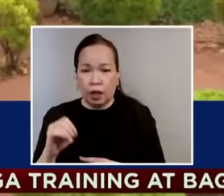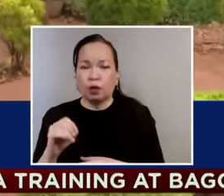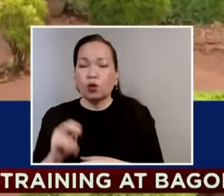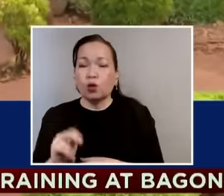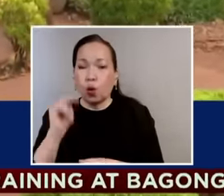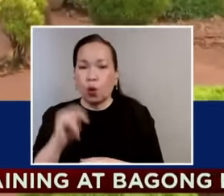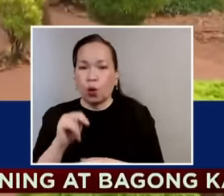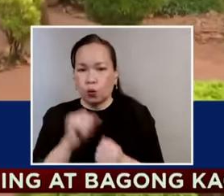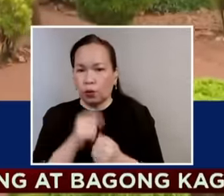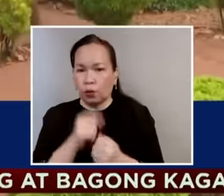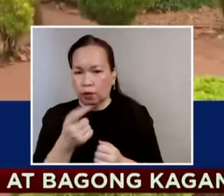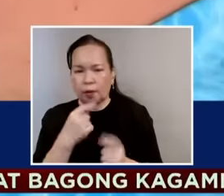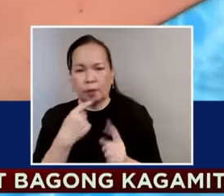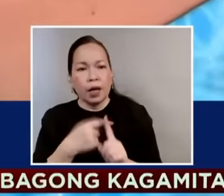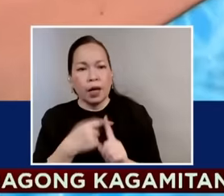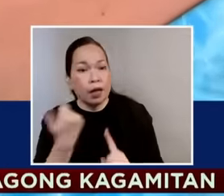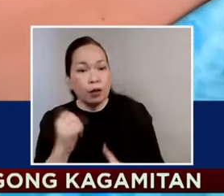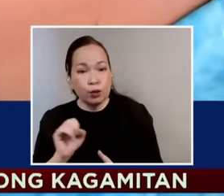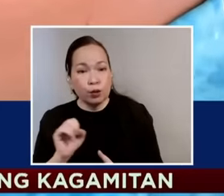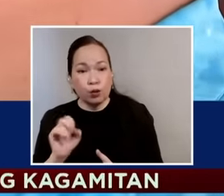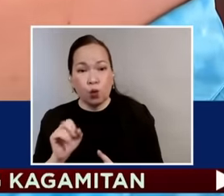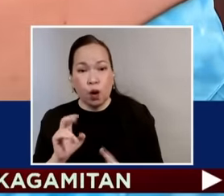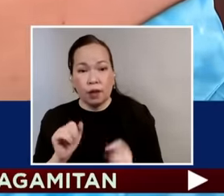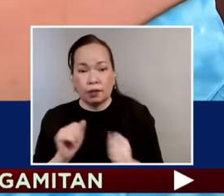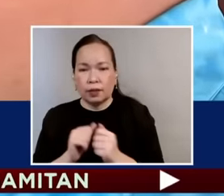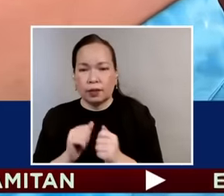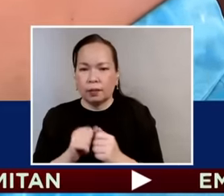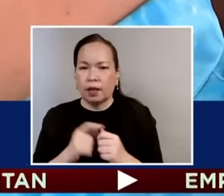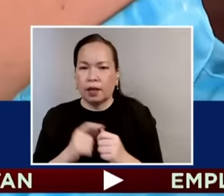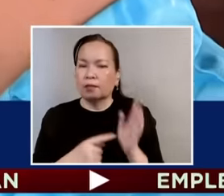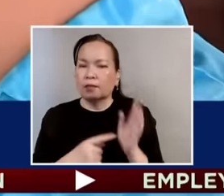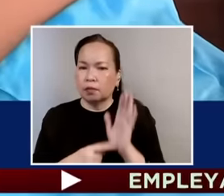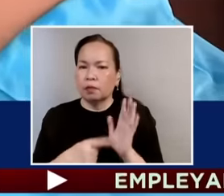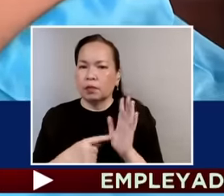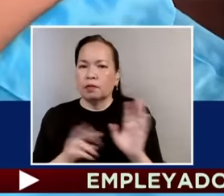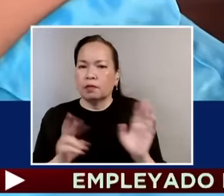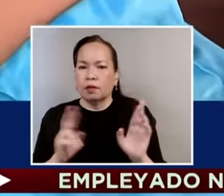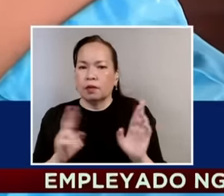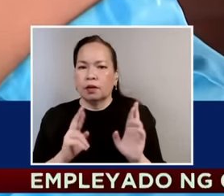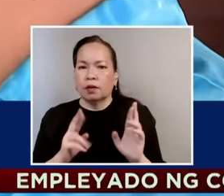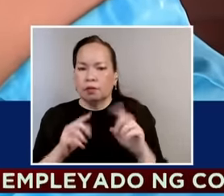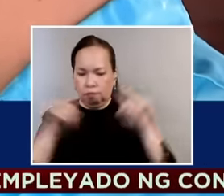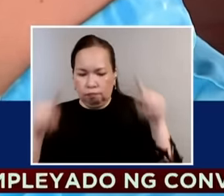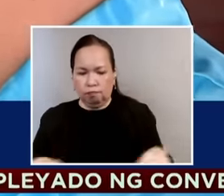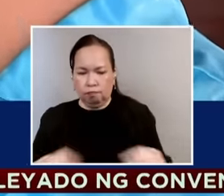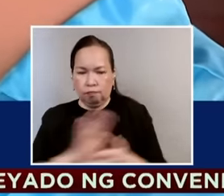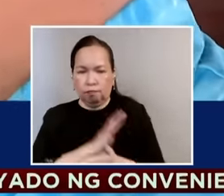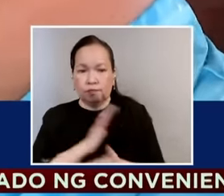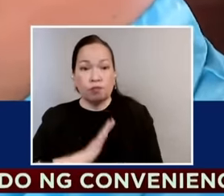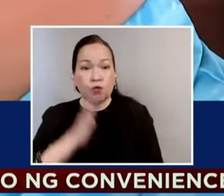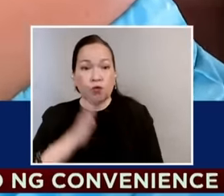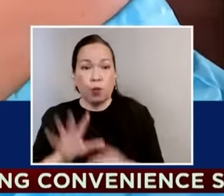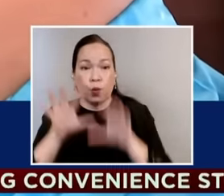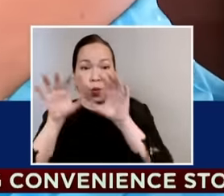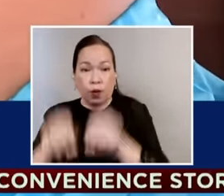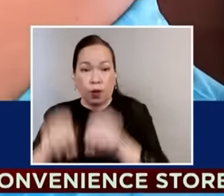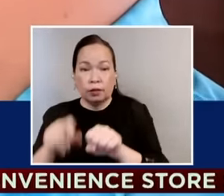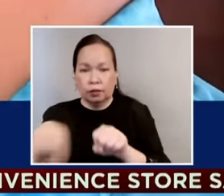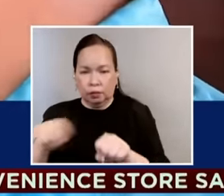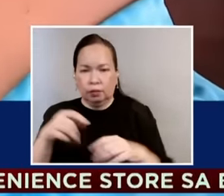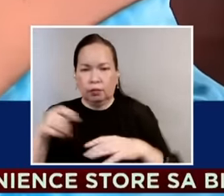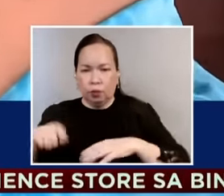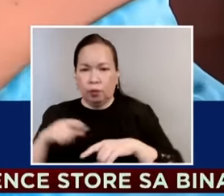Anya, inaasahan nilang maglalabas na rin ang warrant of arrest ang korte. Pero hindi nagbigay ng detalye ang